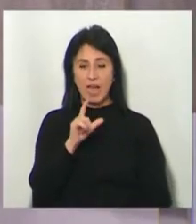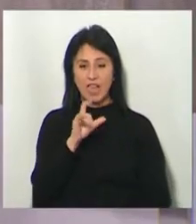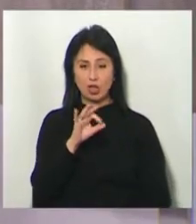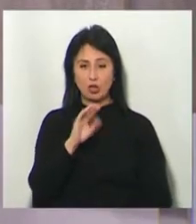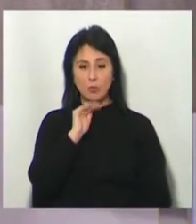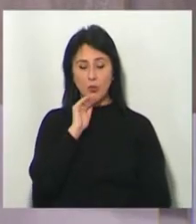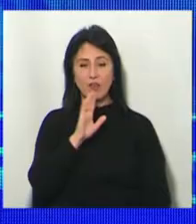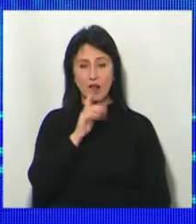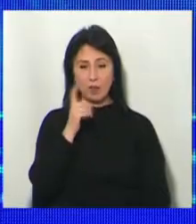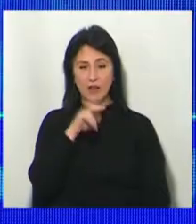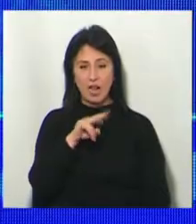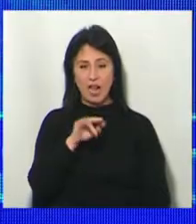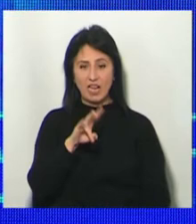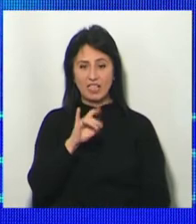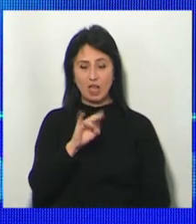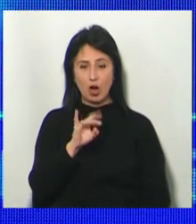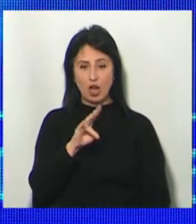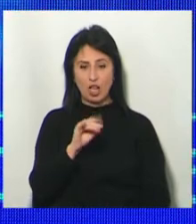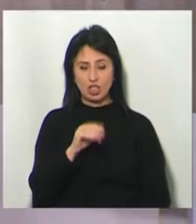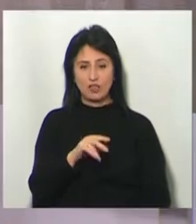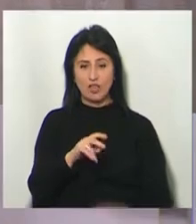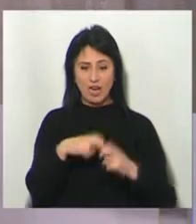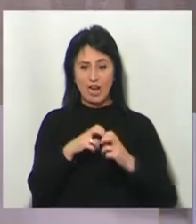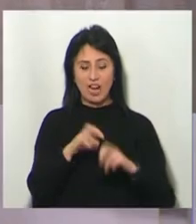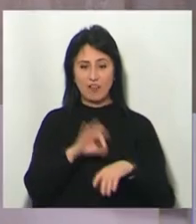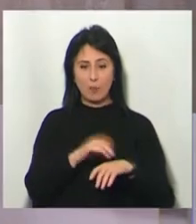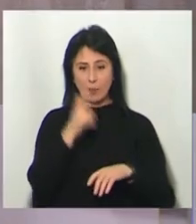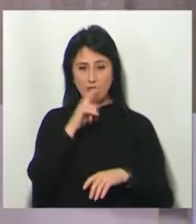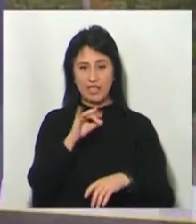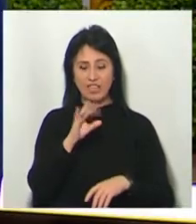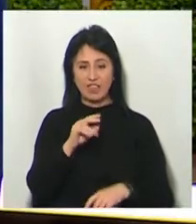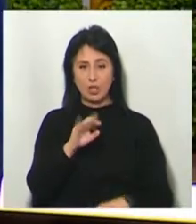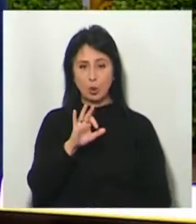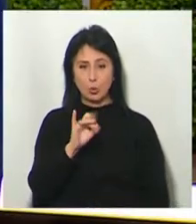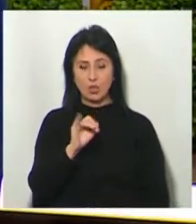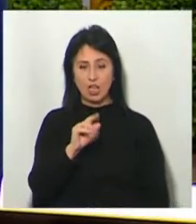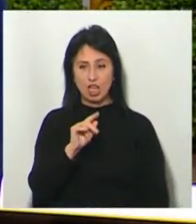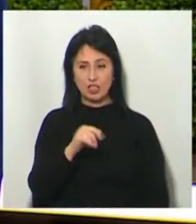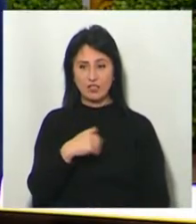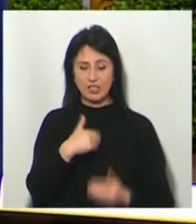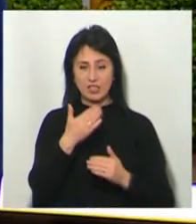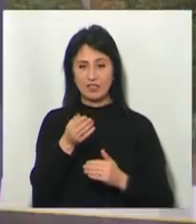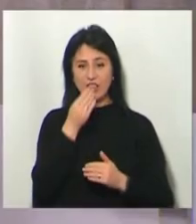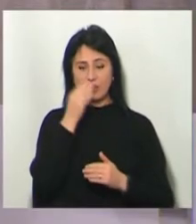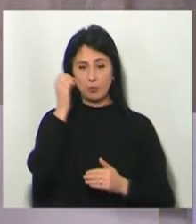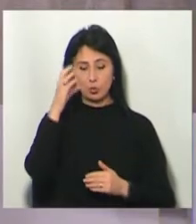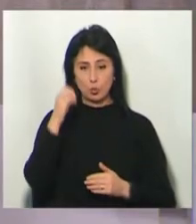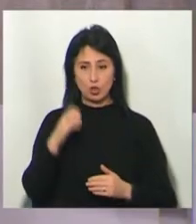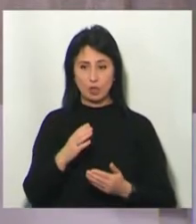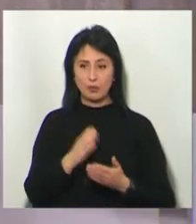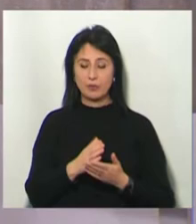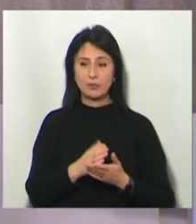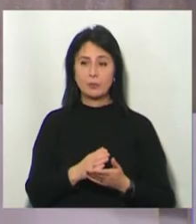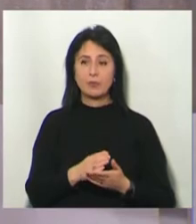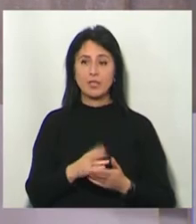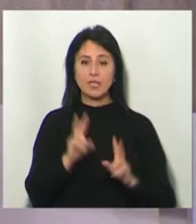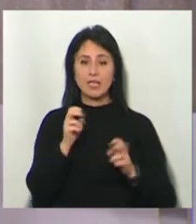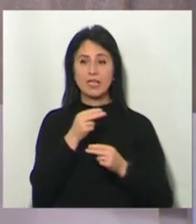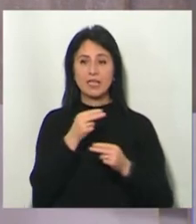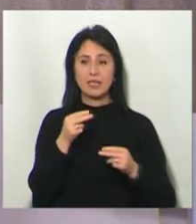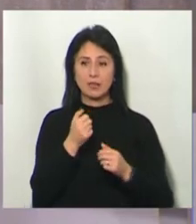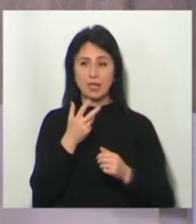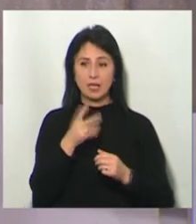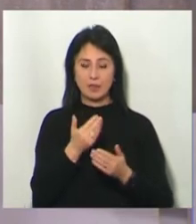endocrinologi, profesorii Calbatoni, Lali Nicoleișului, dar reumatologi, batoni, Ivane Curtiașului. Ce înțin, cu obiți și ucnișani, cu elodeba, da,